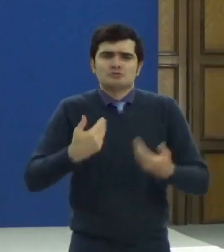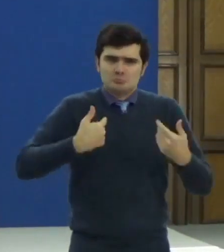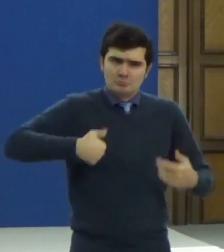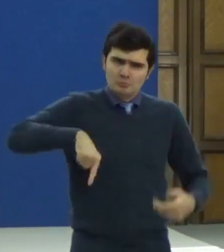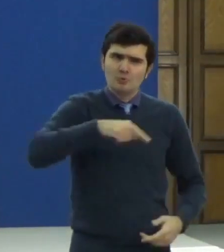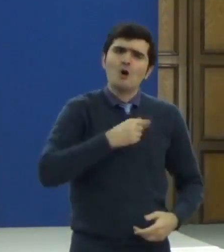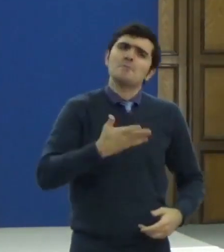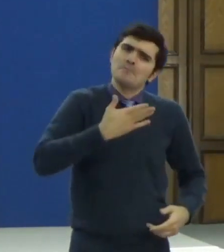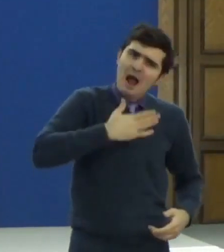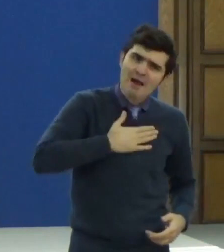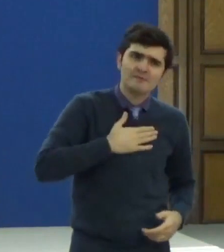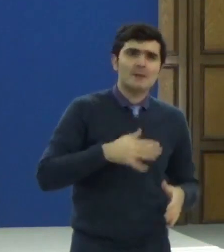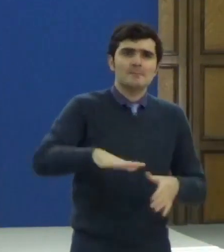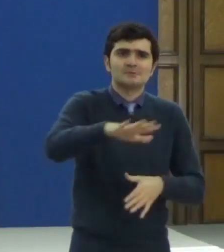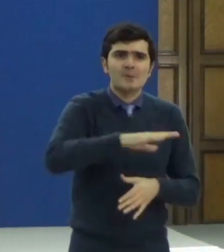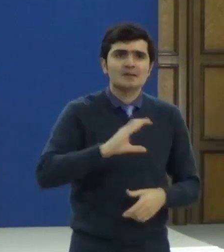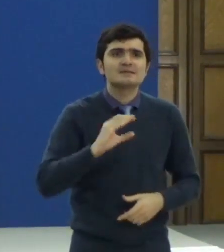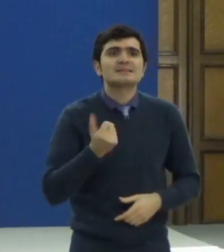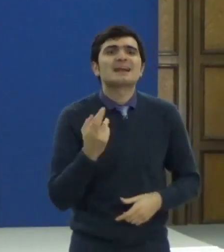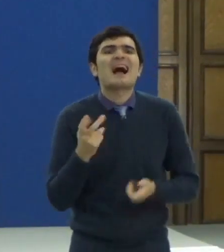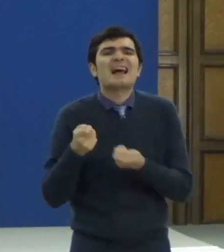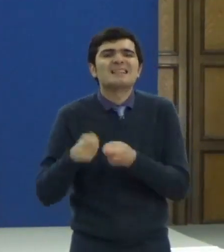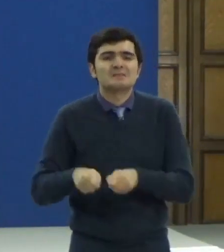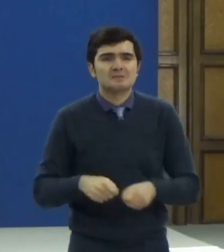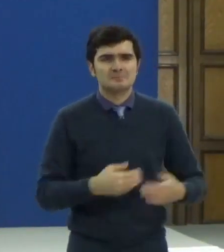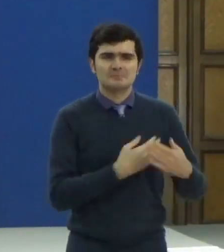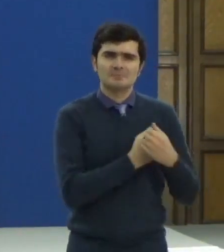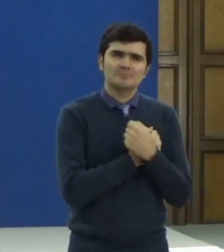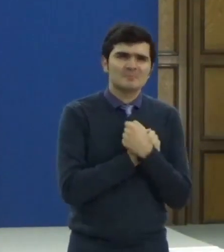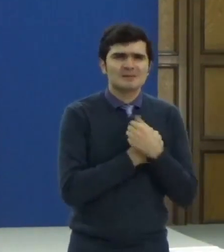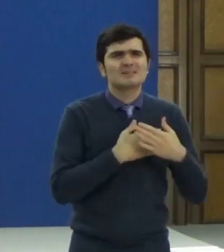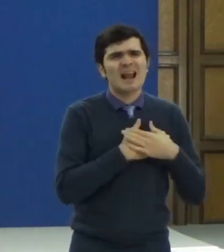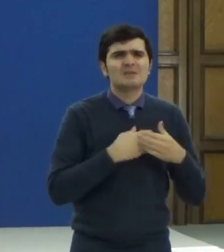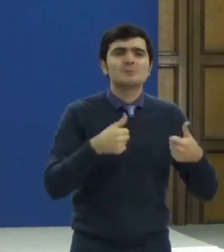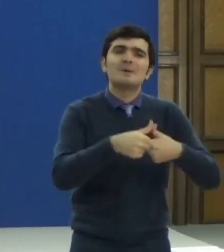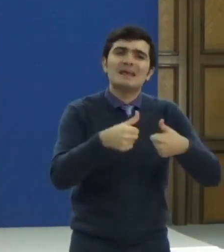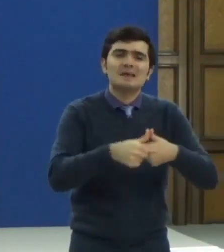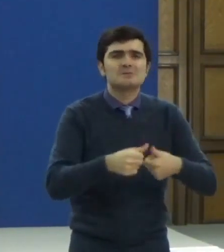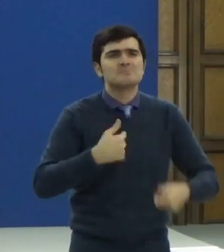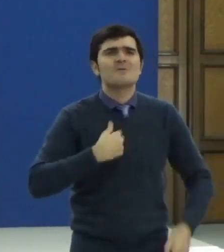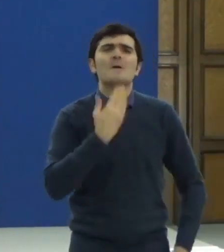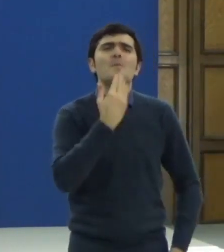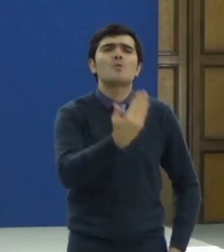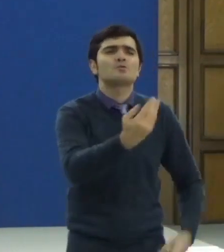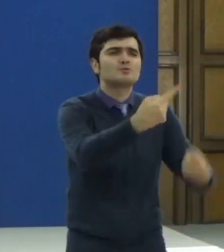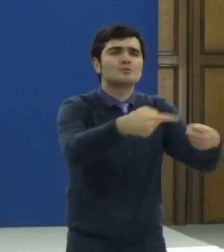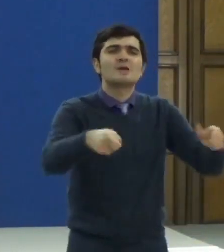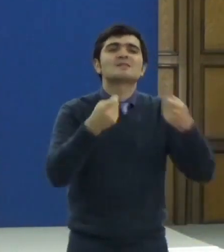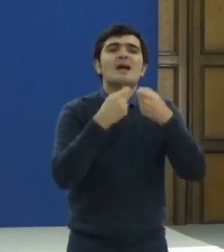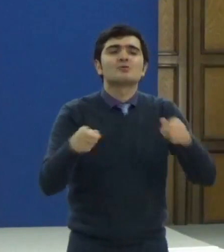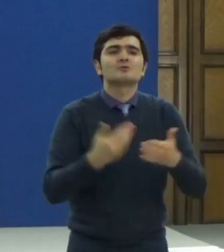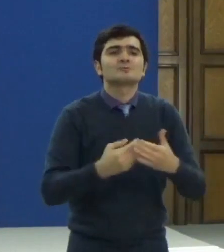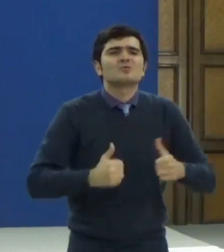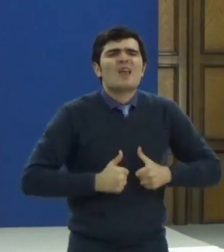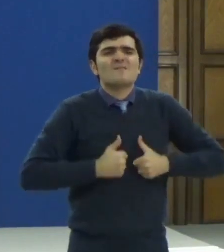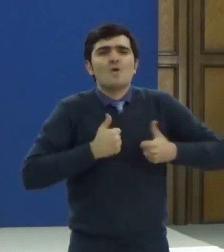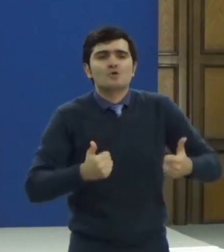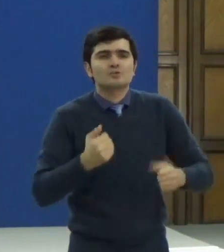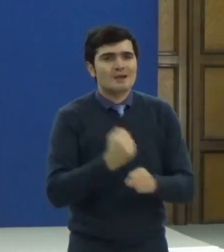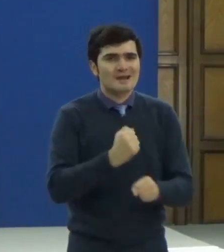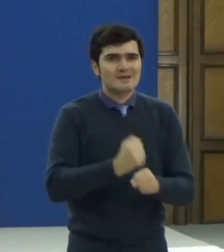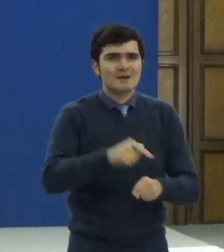carantinare. Dragi prieteni, vă mulțumesc tuturor pentru eforturile pe care le faceți în această